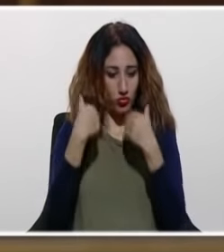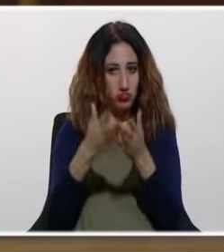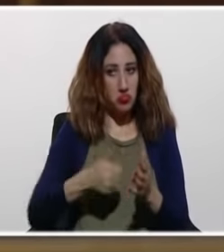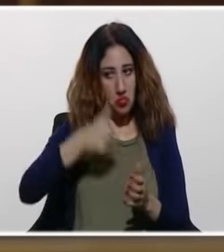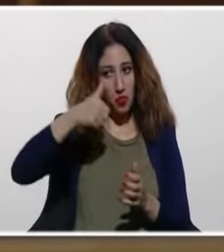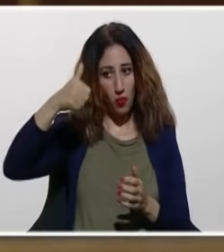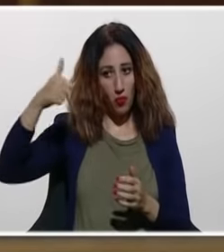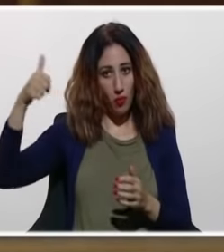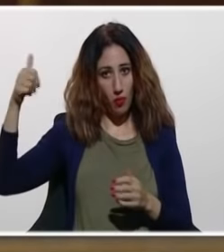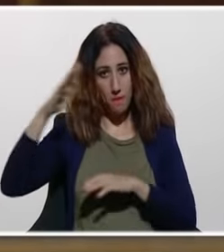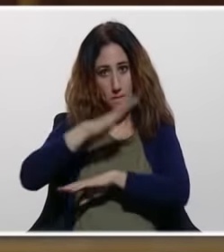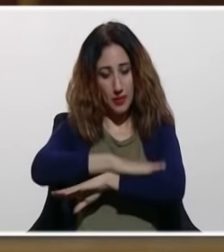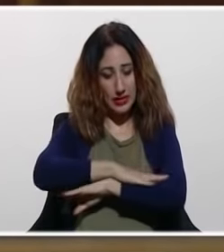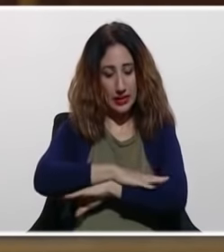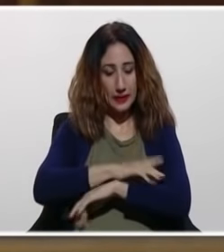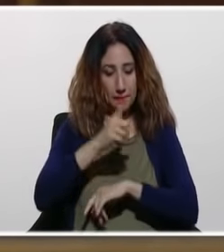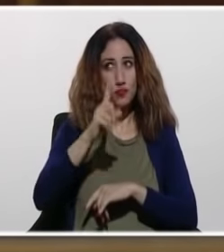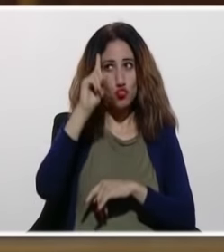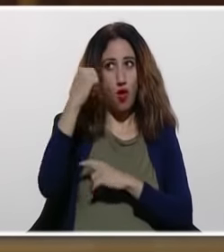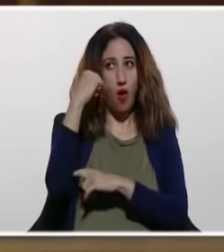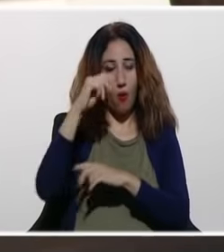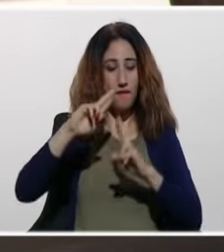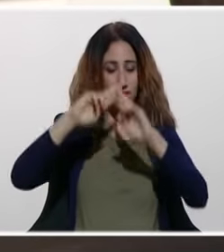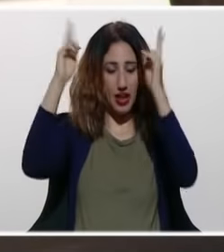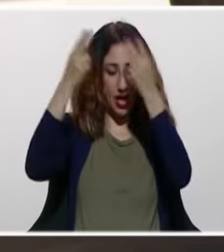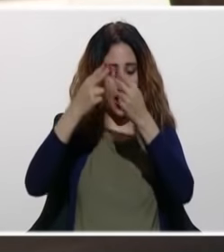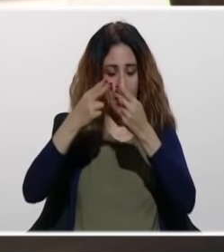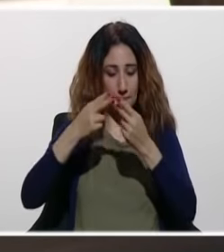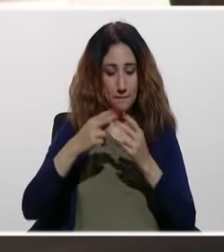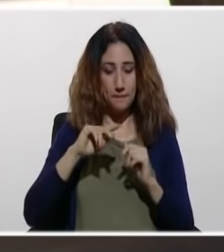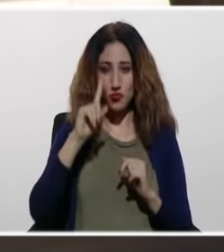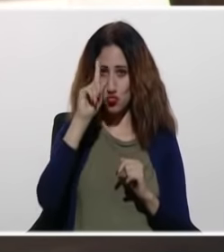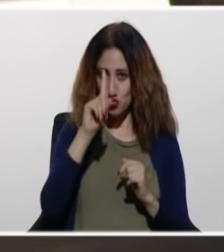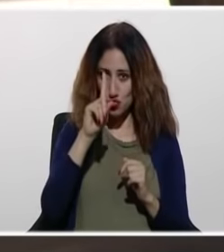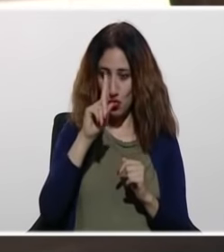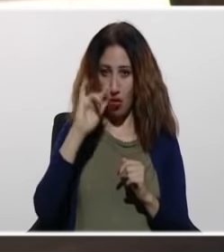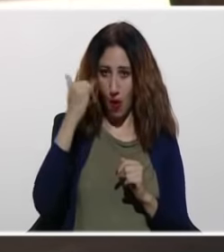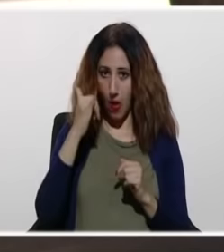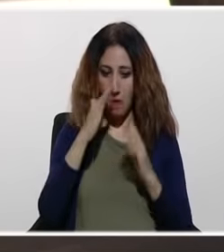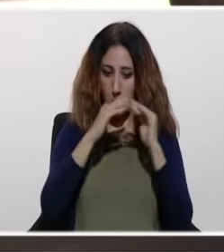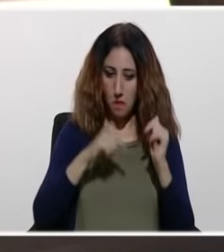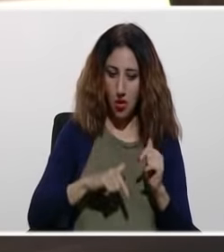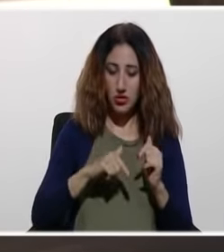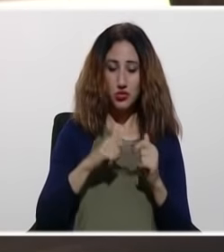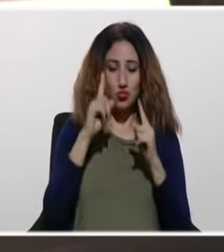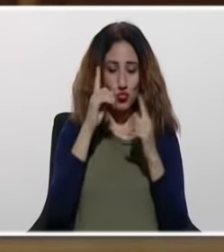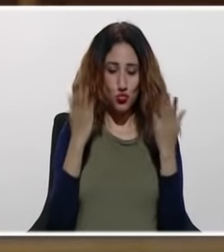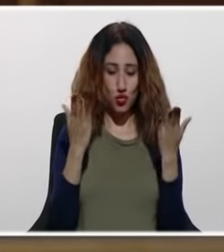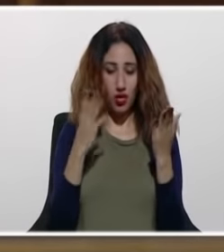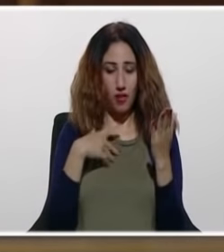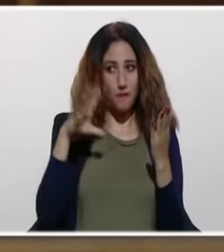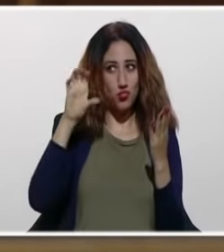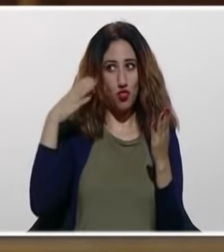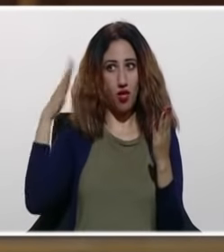حققتها، وبنحترم البطوله انها تبقى اقوى امراه عربيه في العالم العربي من مصر حضرتك، الله فده شرف يكرمك.